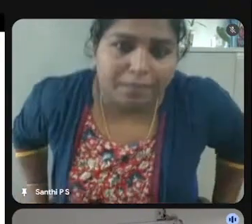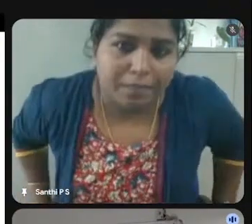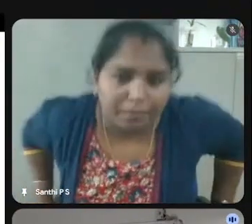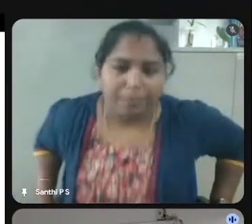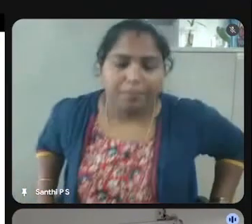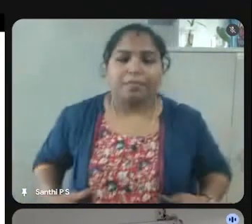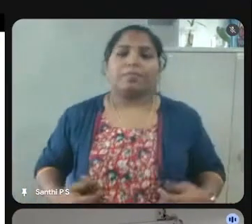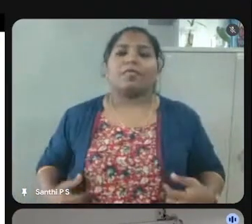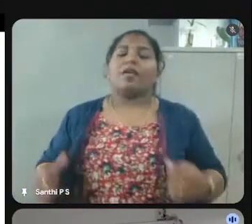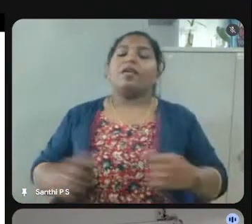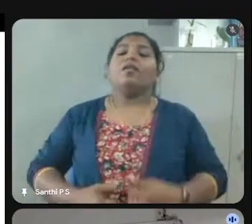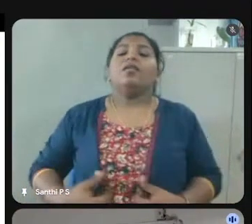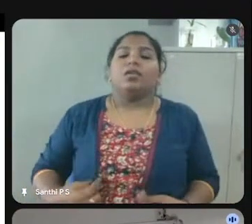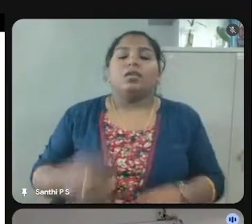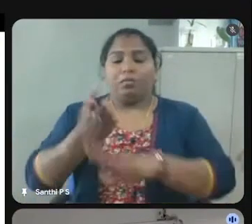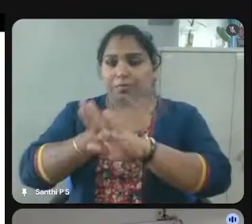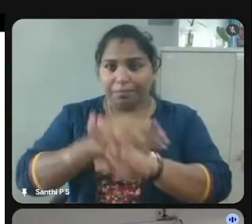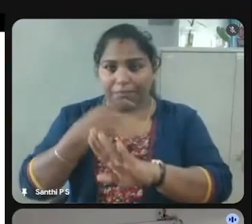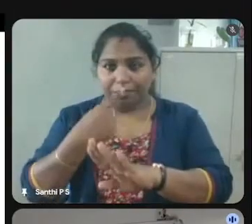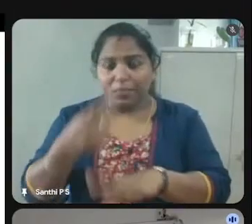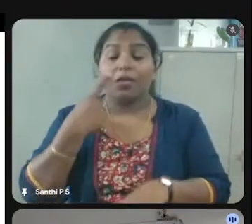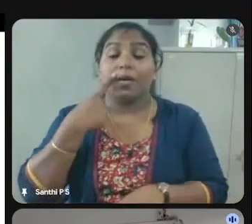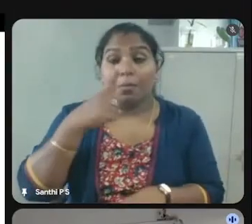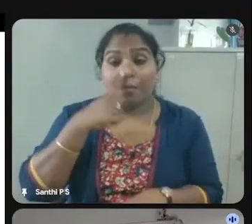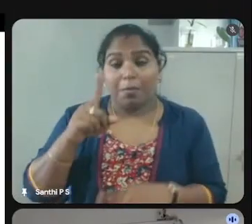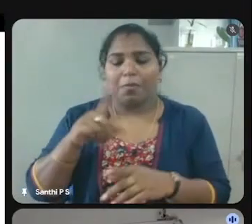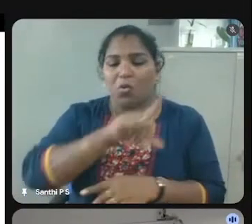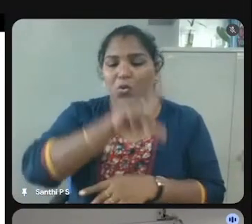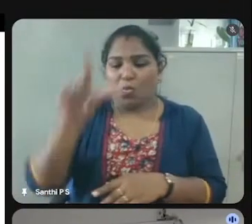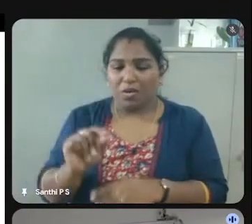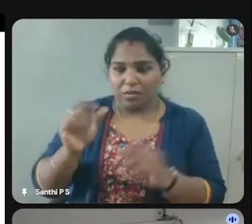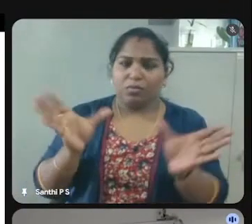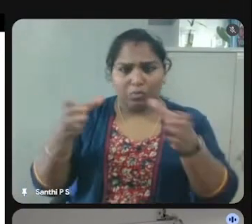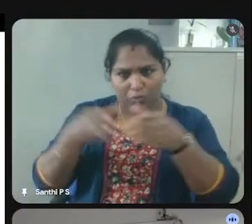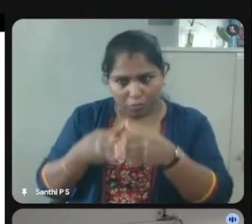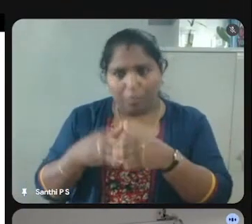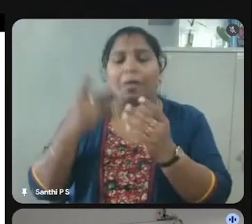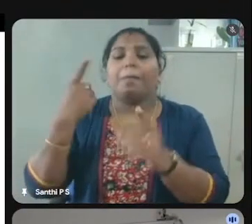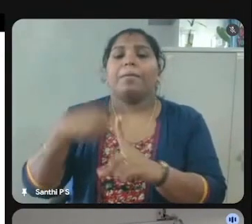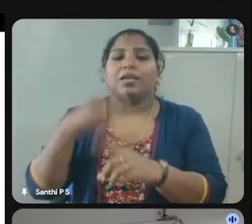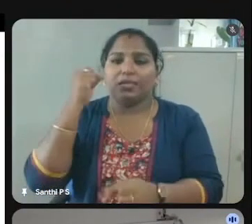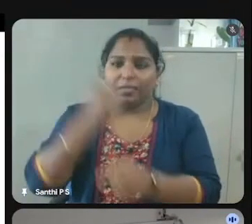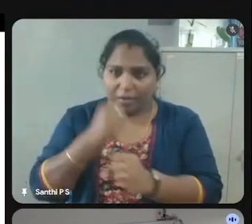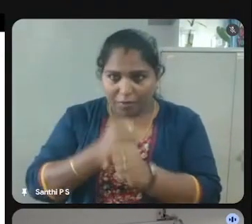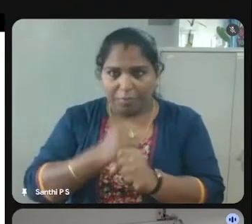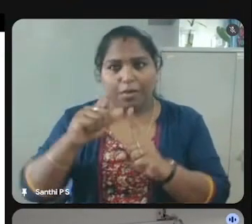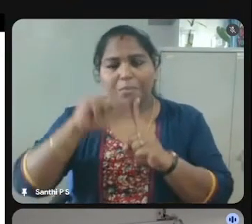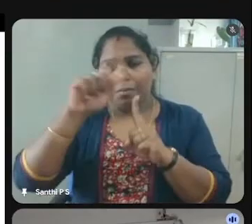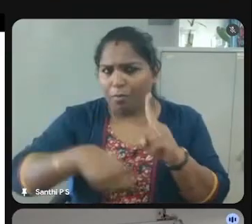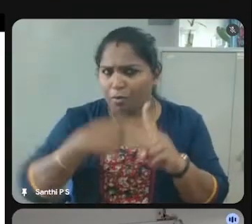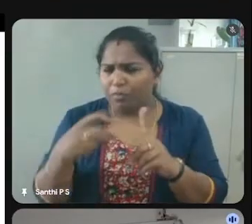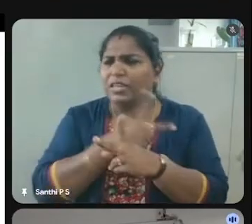പിന്നെ മുന്നേ പറഞ്ഞു പേരൻസിന് വേണ്ടിയിട്ടുള്ള സപ്പോർട്ട് ഗ്രൂപ്പ്സ്, സെൽഫ് ഹെൽപ്പ് ഗ്രൂപ്പ്സ് ഒക്കെ ഉണ്ട്. സർക്കാർ പദ്ധതികളെ കുറിച്ചൊക്കെ നമ്മൾ